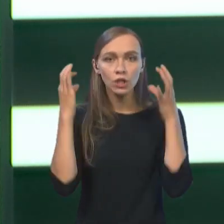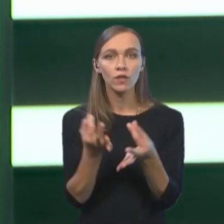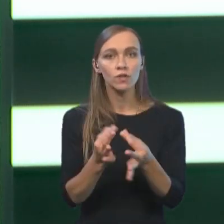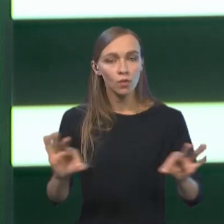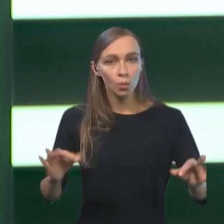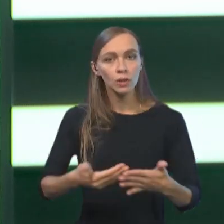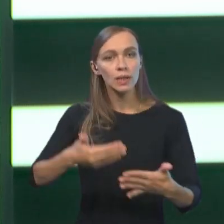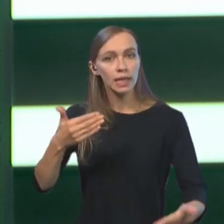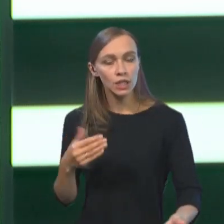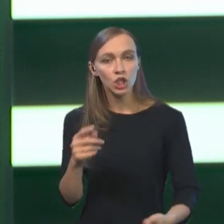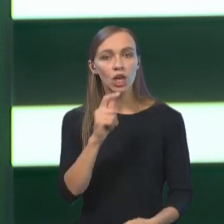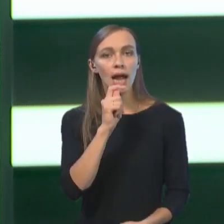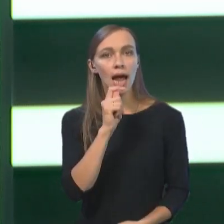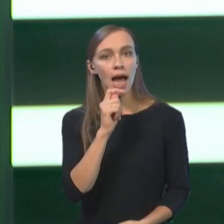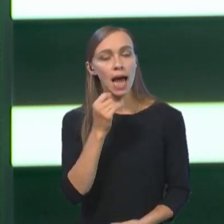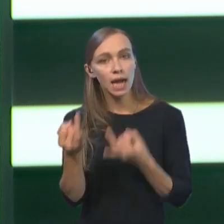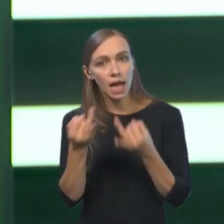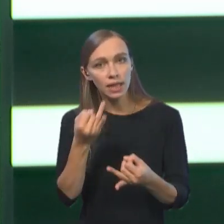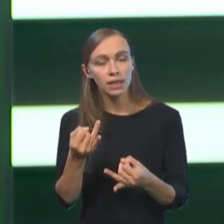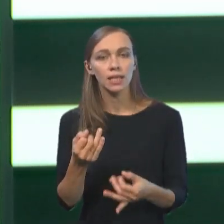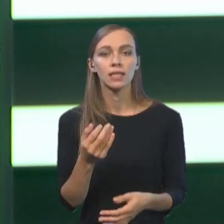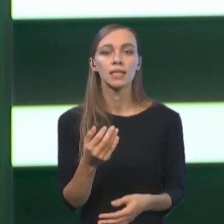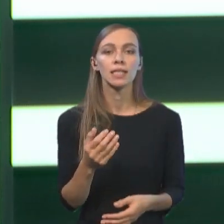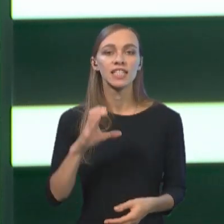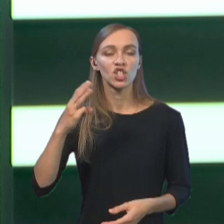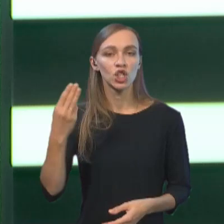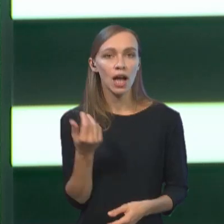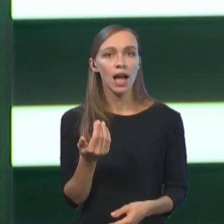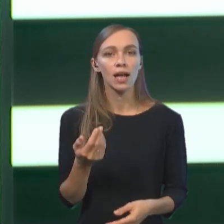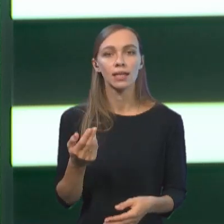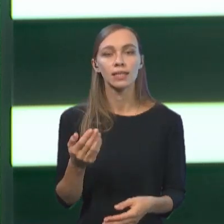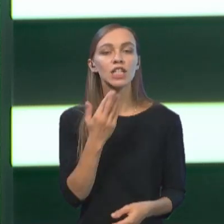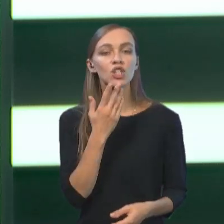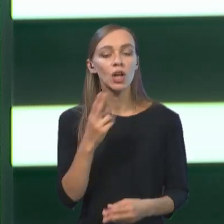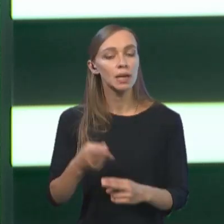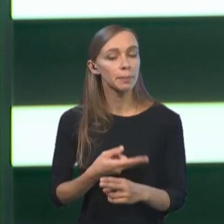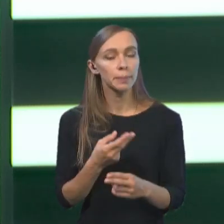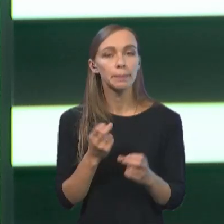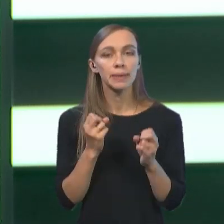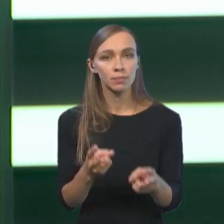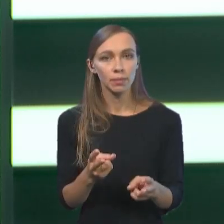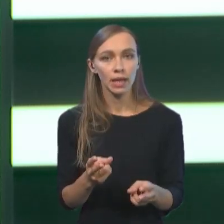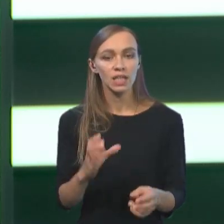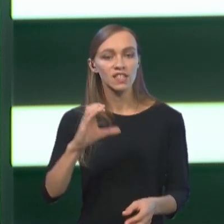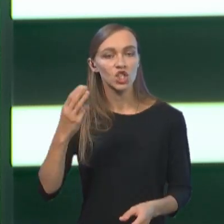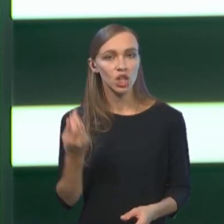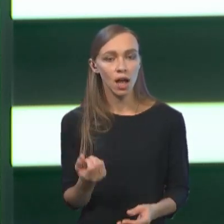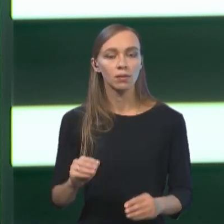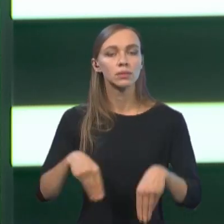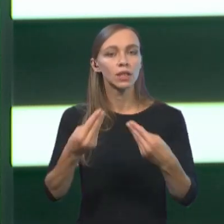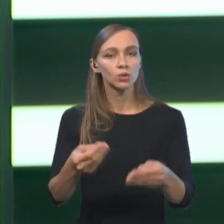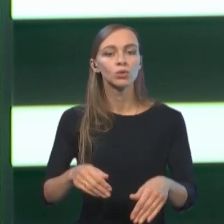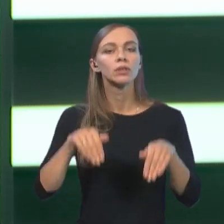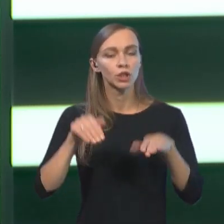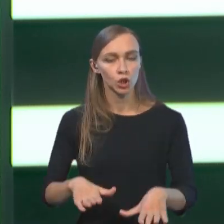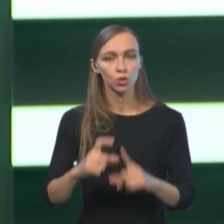президента США з національної безпеки Джек Саліван заявив, що США дадуть рішучу відповідь на будь-яке застосування